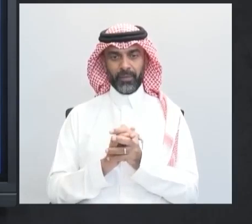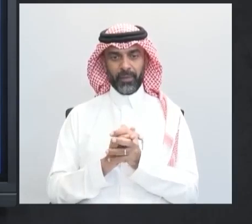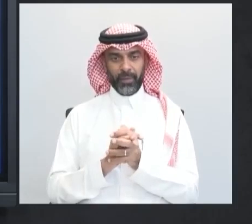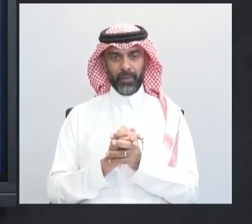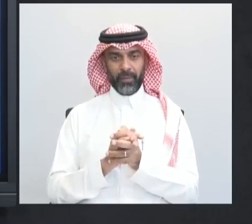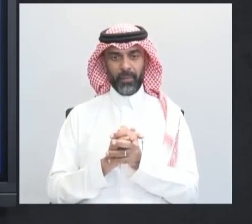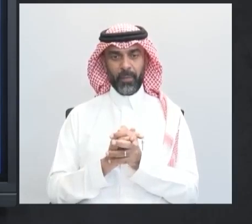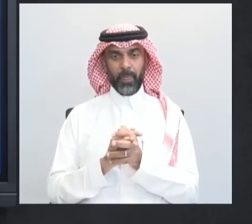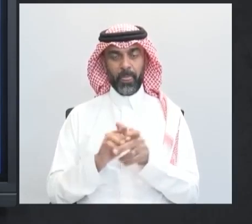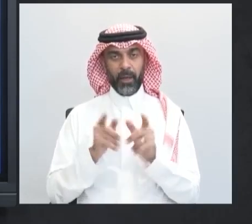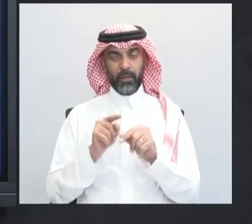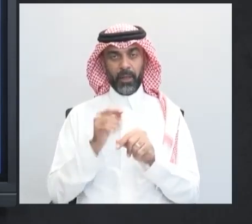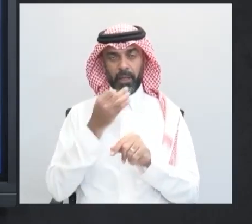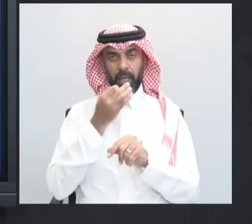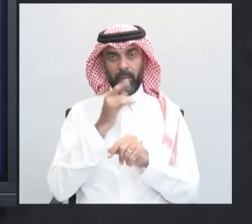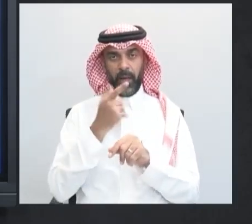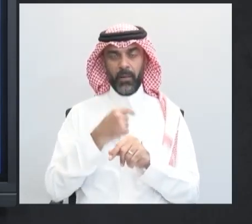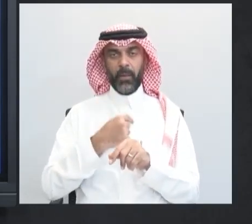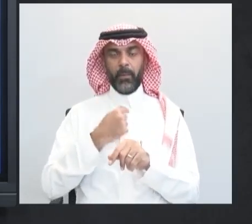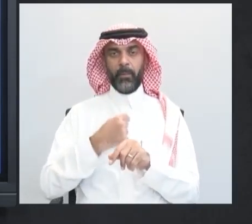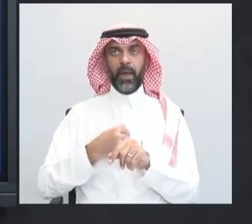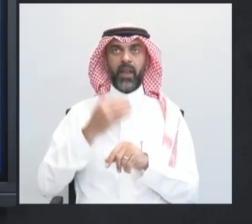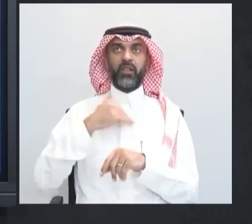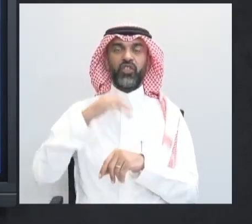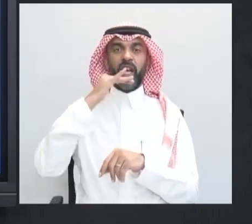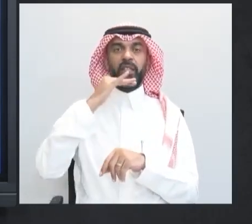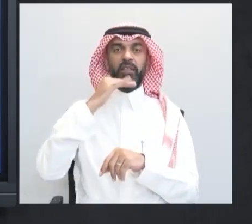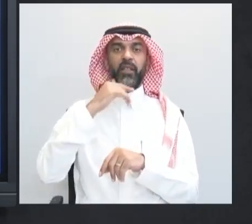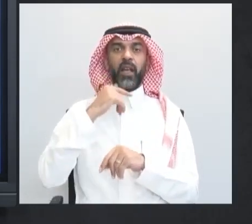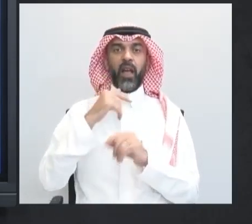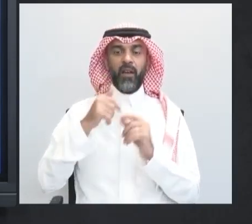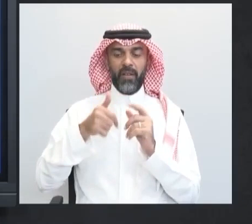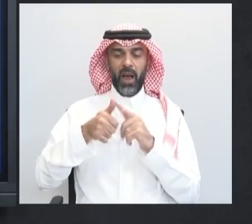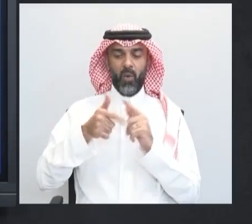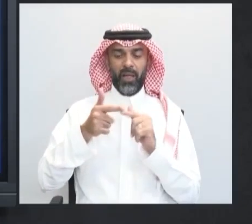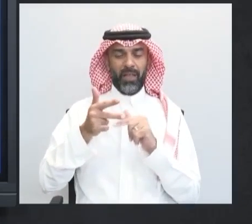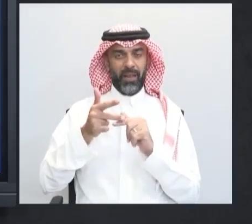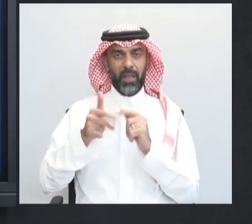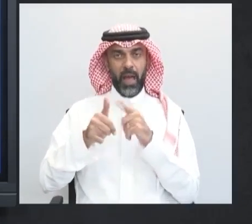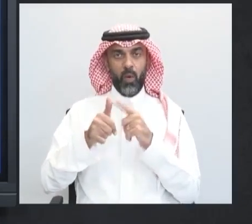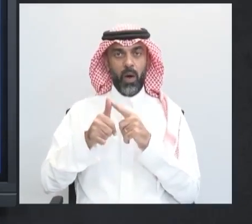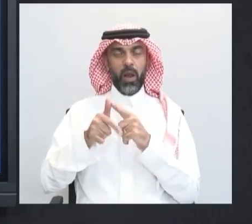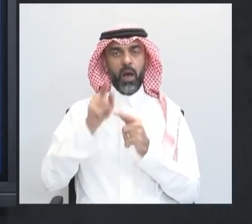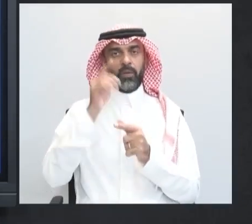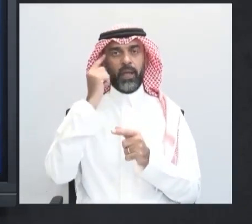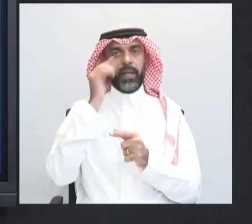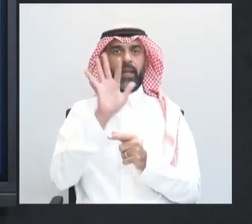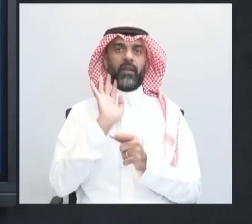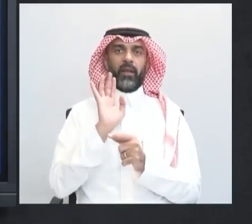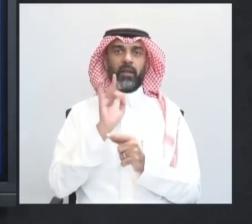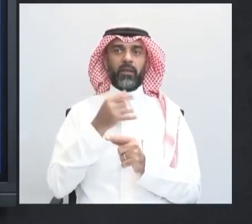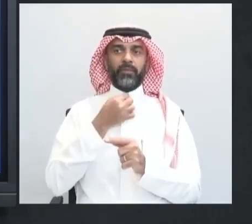وال الامعاء عندما نتكلم عن المريء الجزء العلوي انا وانت نستطيع ان نتحكم في البلعه في الجزء العلوي الجزء الاول من هذا المريء